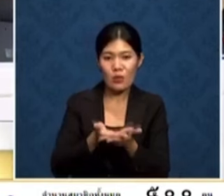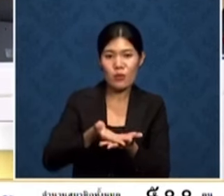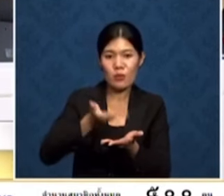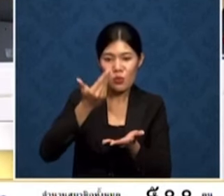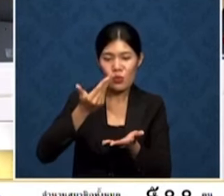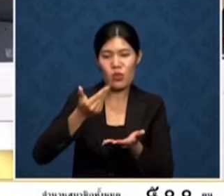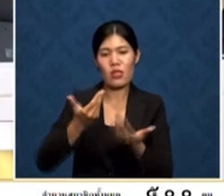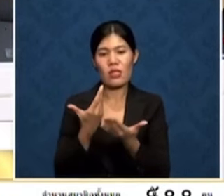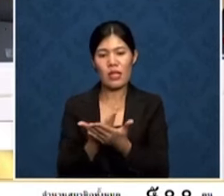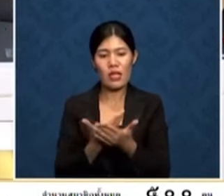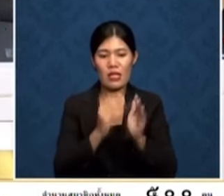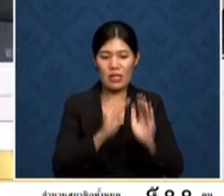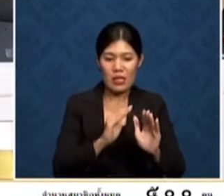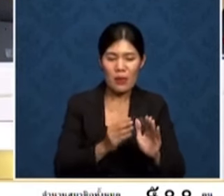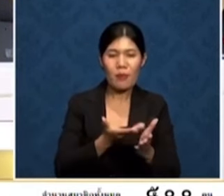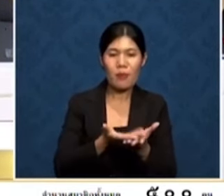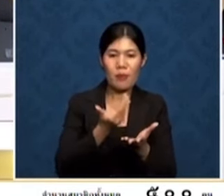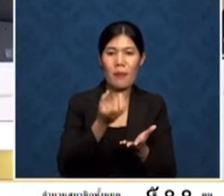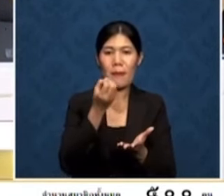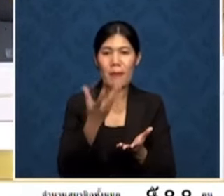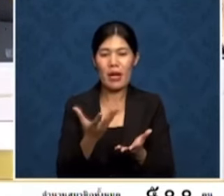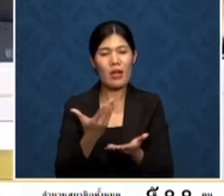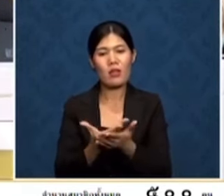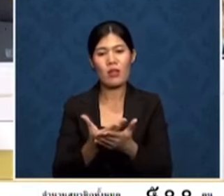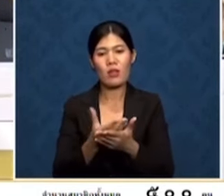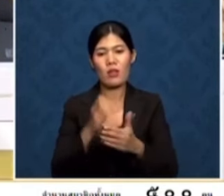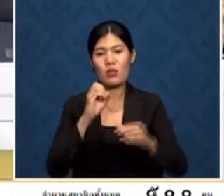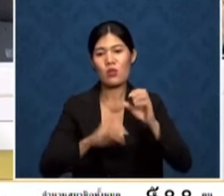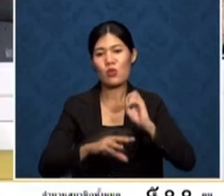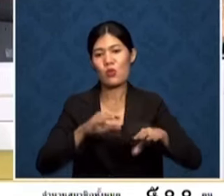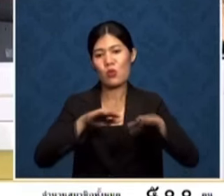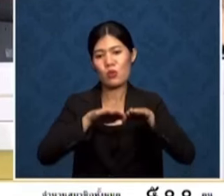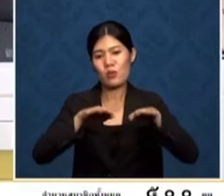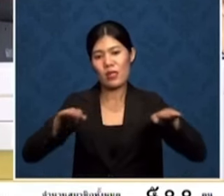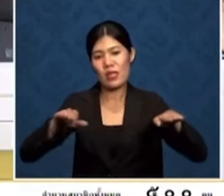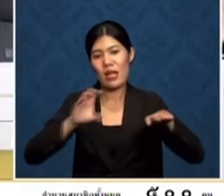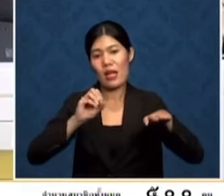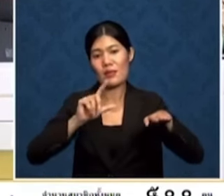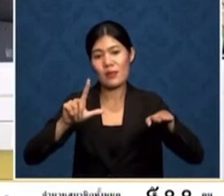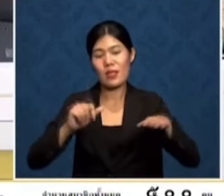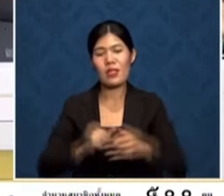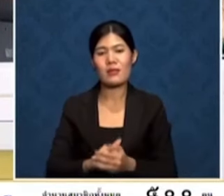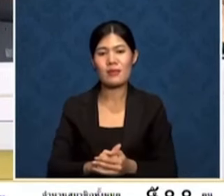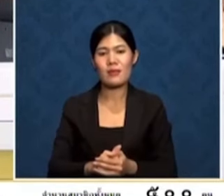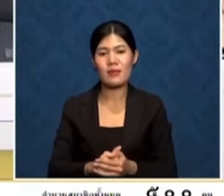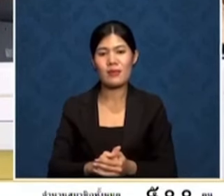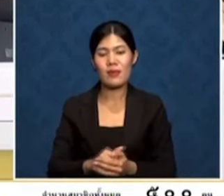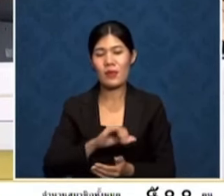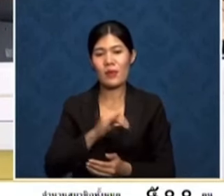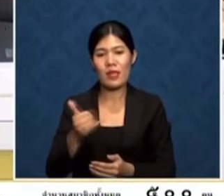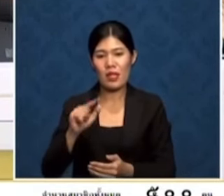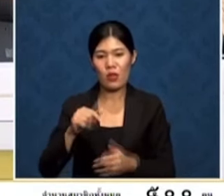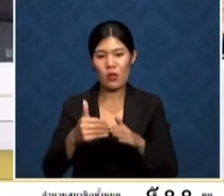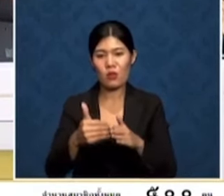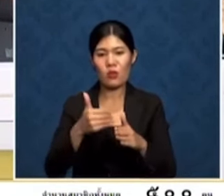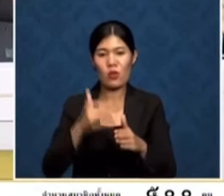มีเงินออมสูงออกเนี่ยเป็นข้อเสนอจากหน่วยงานซึ่งเราต้องรับฟังบางอย่างเราต้องถอยเพื่อที่จะเดินหน้าอย่างแข็งแกร่งจริง